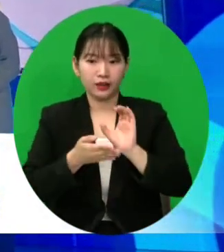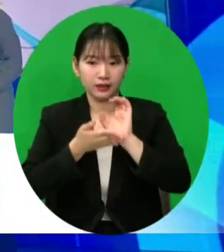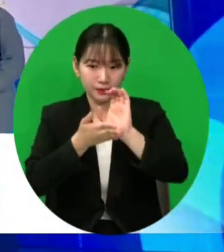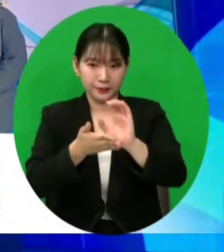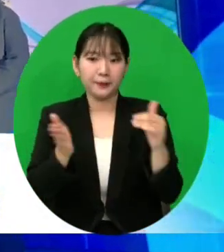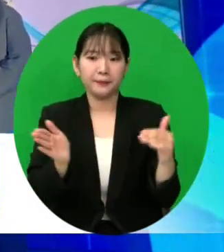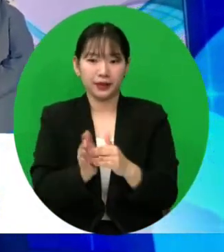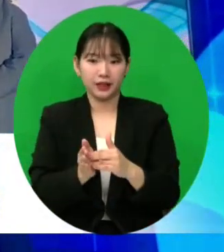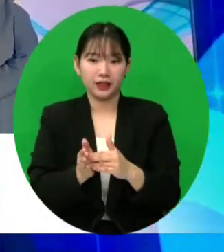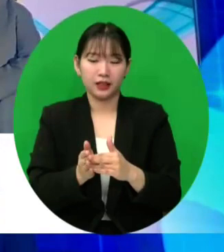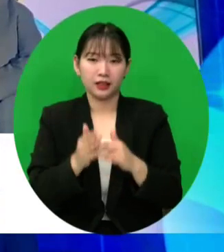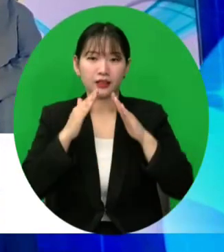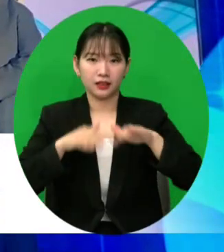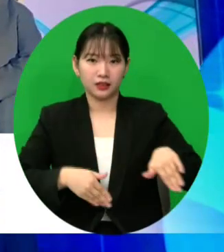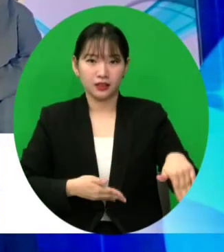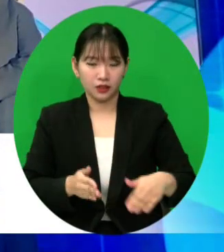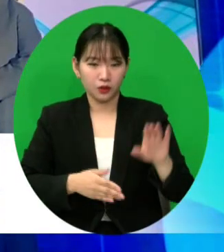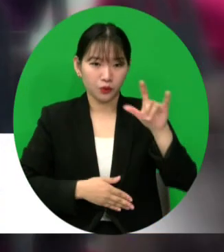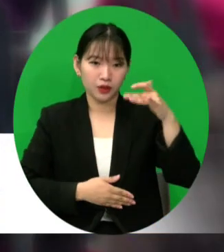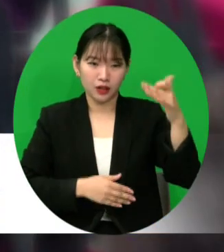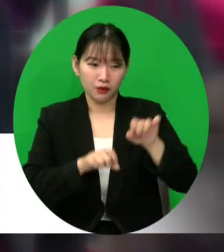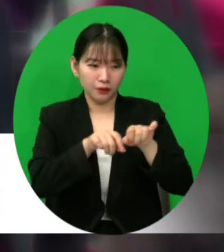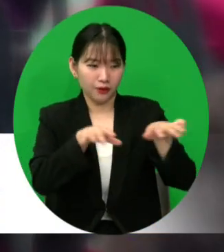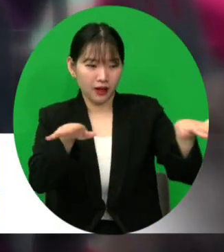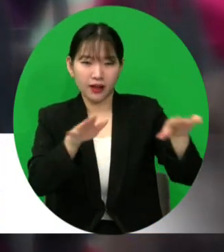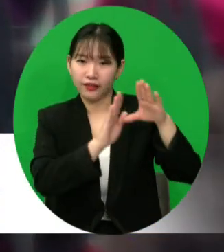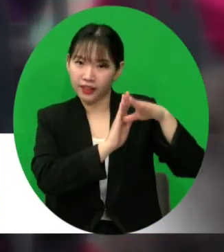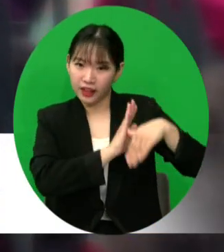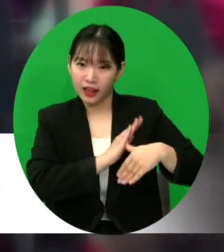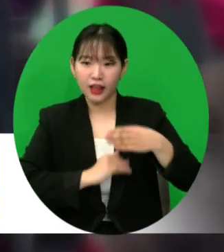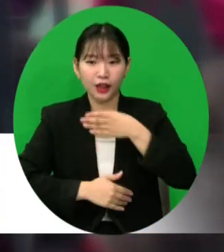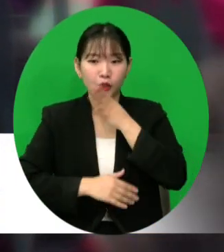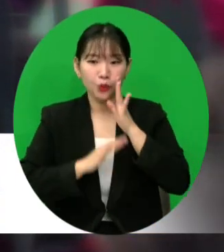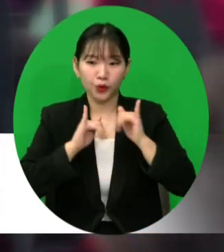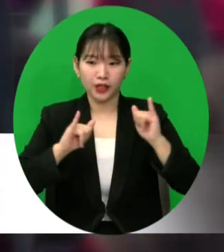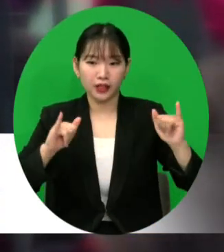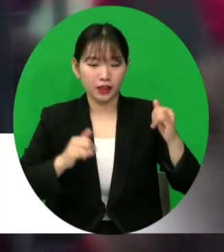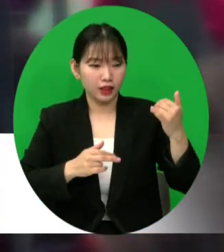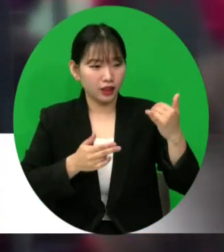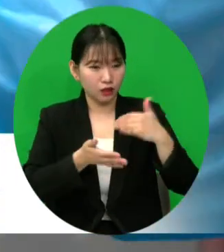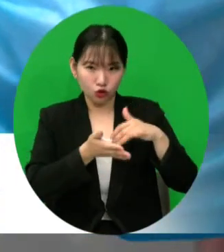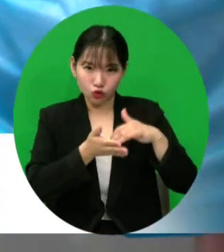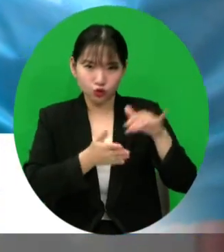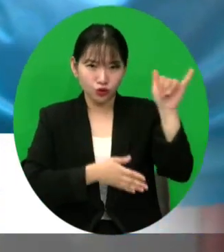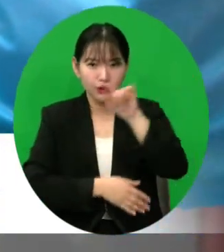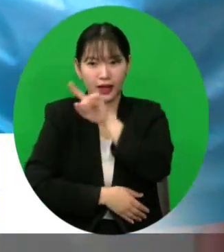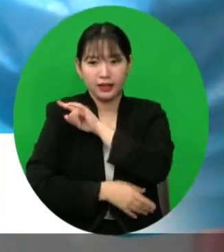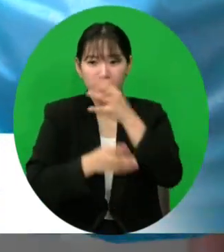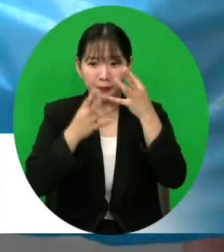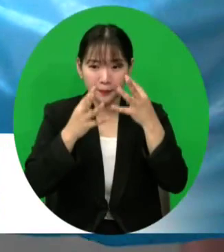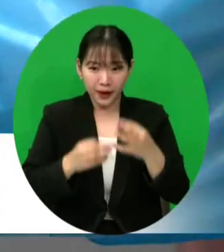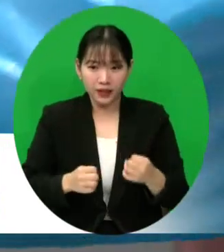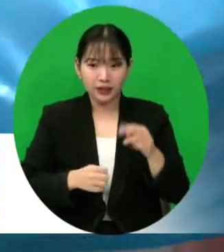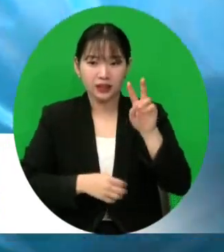수상했습니다. 전라남도는 코로나19 확산 시기에 노인 인구비가 전국에서 제일